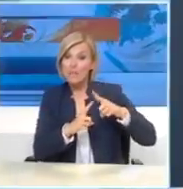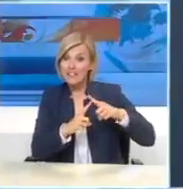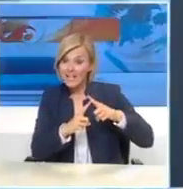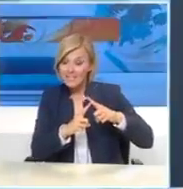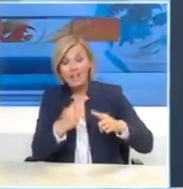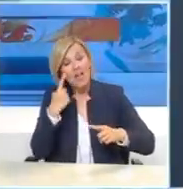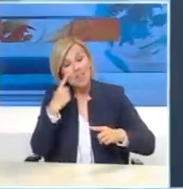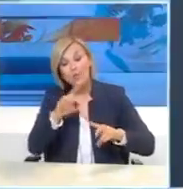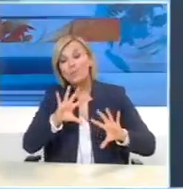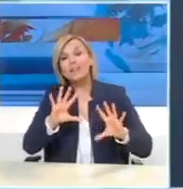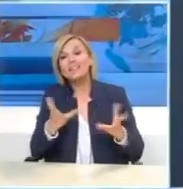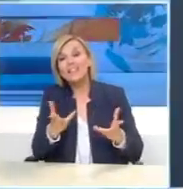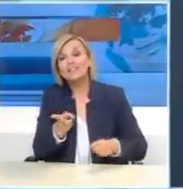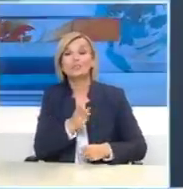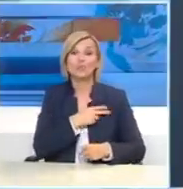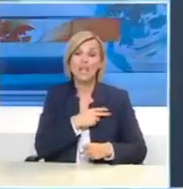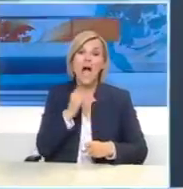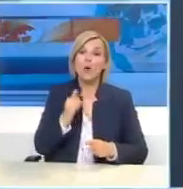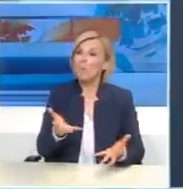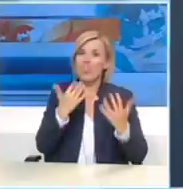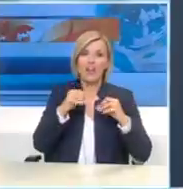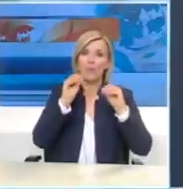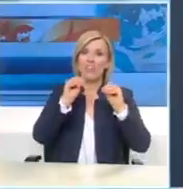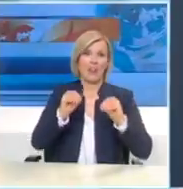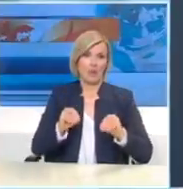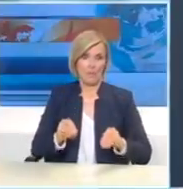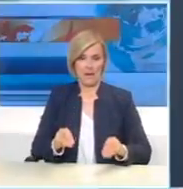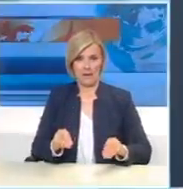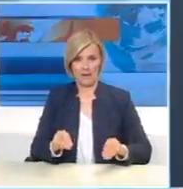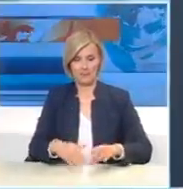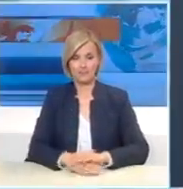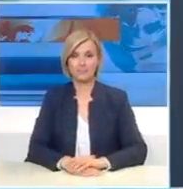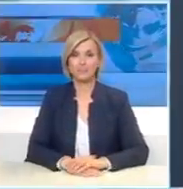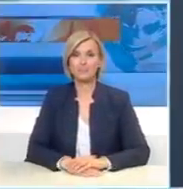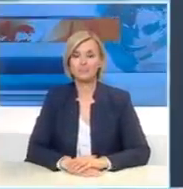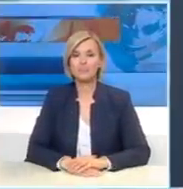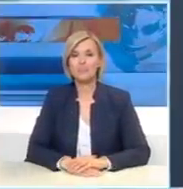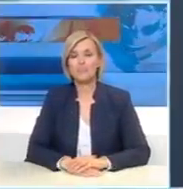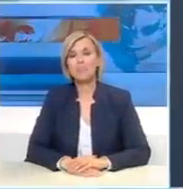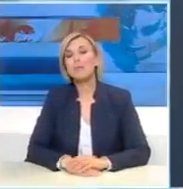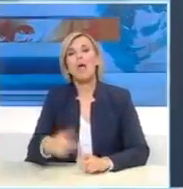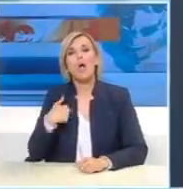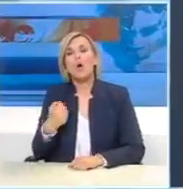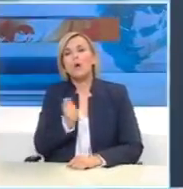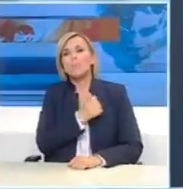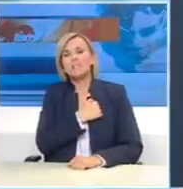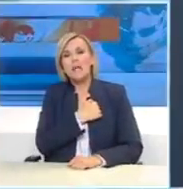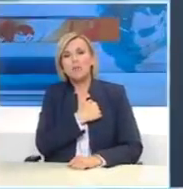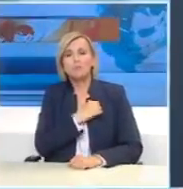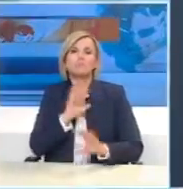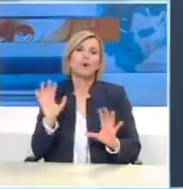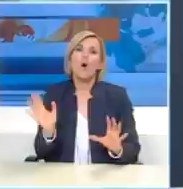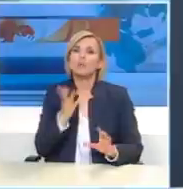ισχύει. Ακόμα δεν έχουμε όλα τα επιστημονικά δεδομένα. Θεωρώ λοιπόν ότι μια από τις ομάδες θα μπορούσε πραγματικά να